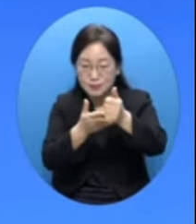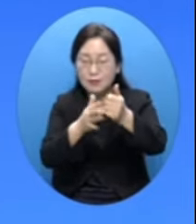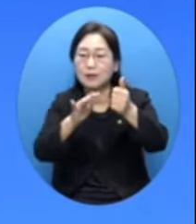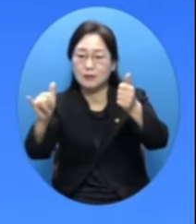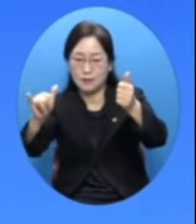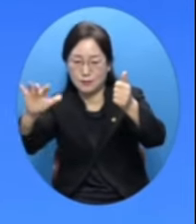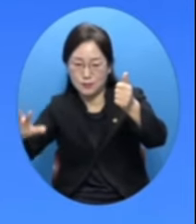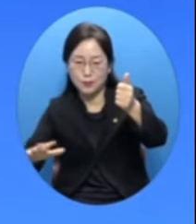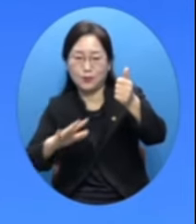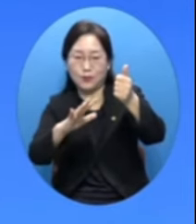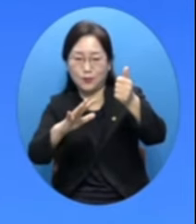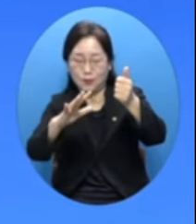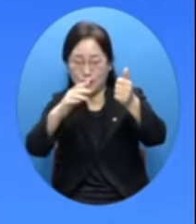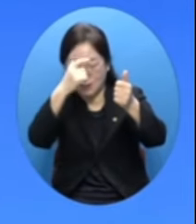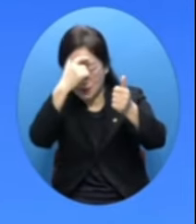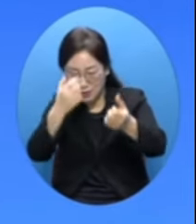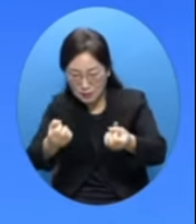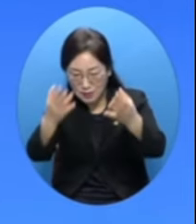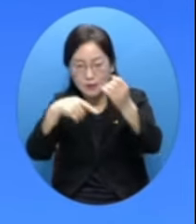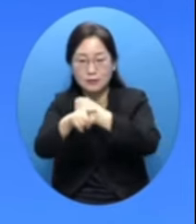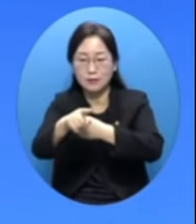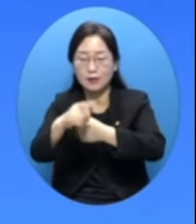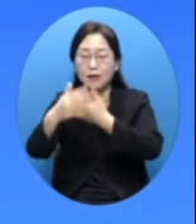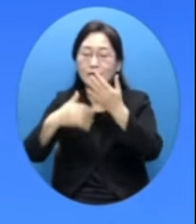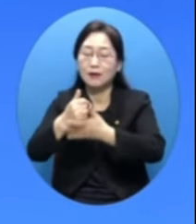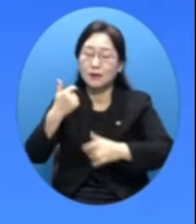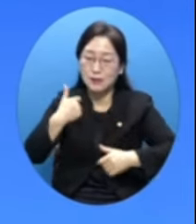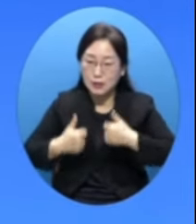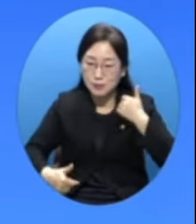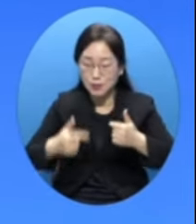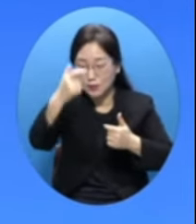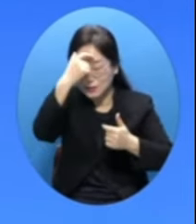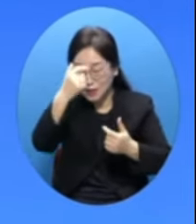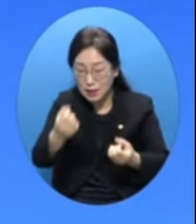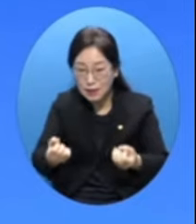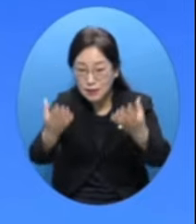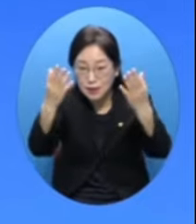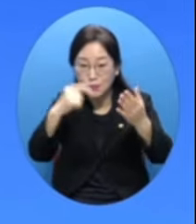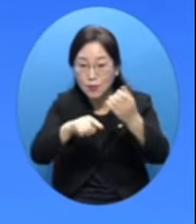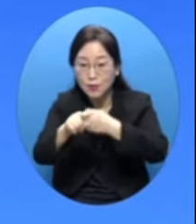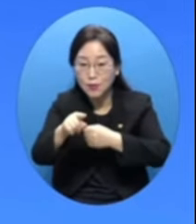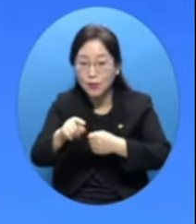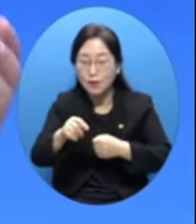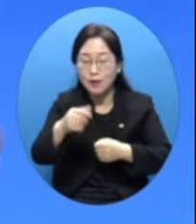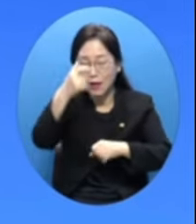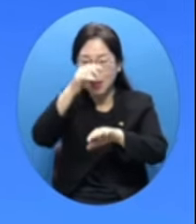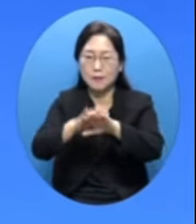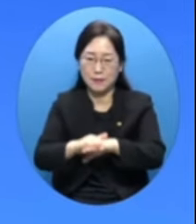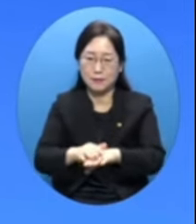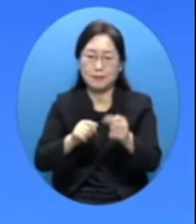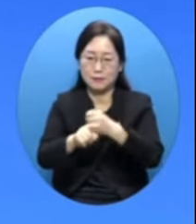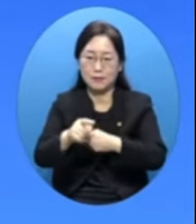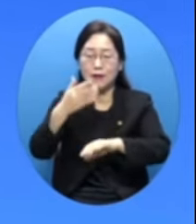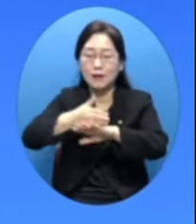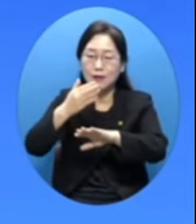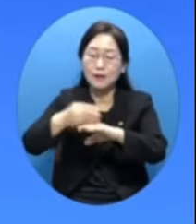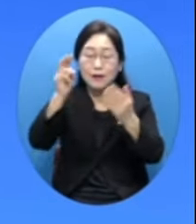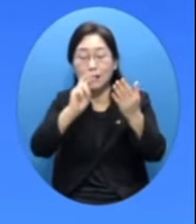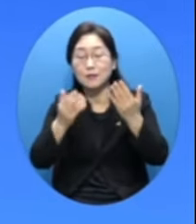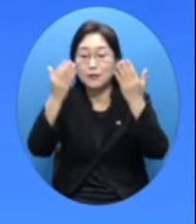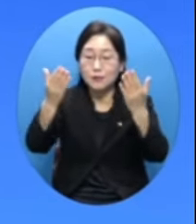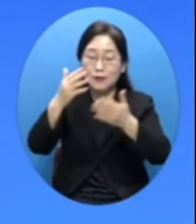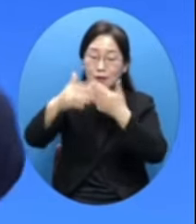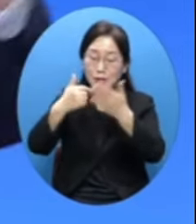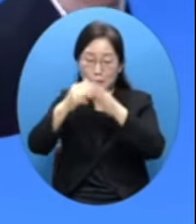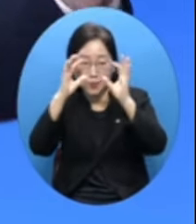최고의 제사입니다. 하나님의 가장 기뻐 받으시는 제사가 바로 예배의 제사인 것입니다. 찬양과 감사로 옆에 나갈 때 하나님이 이 예배를